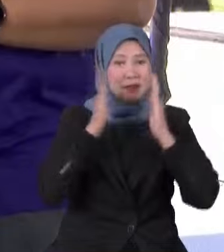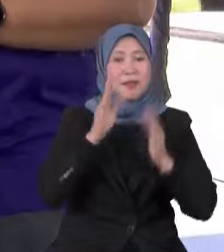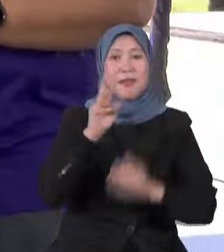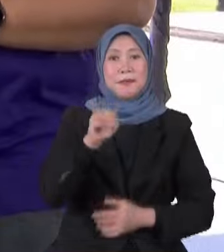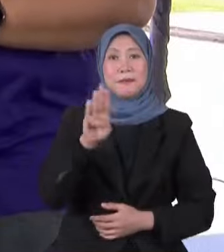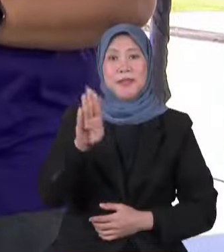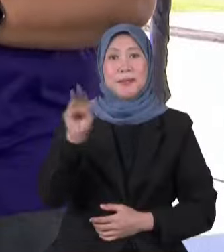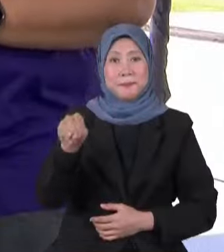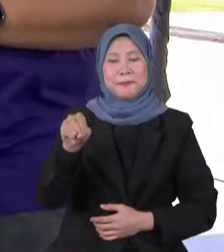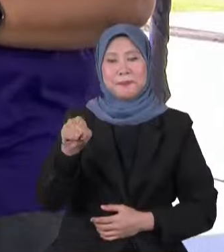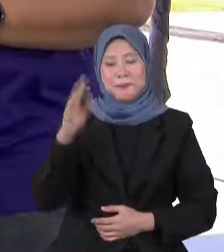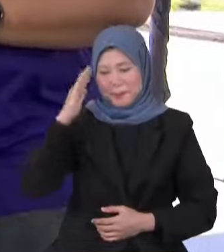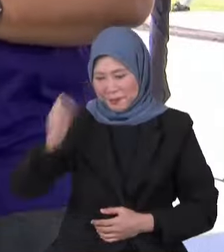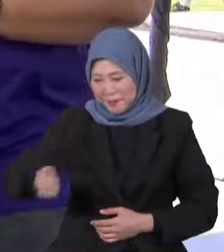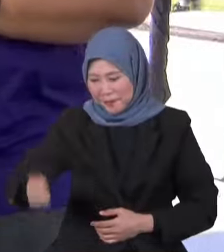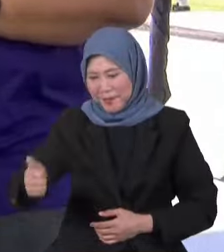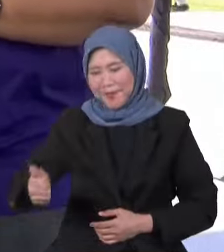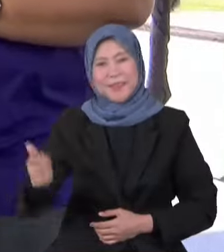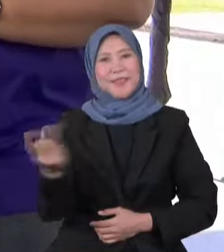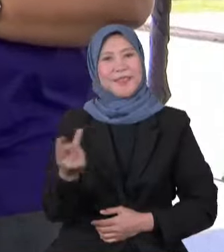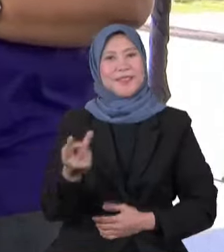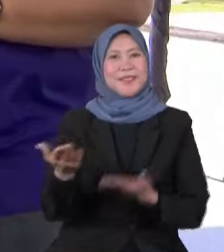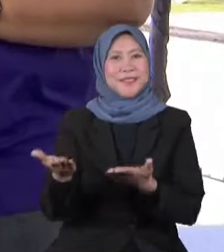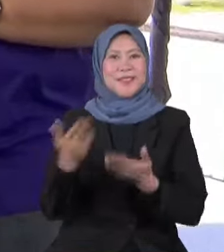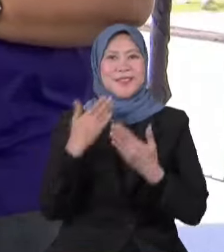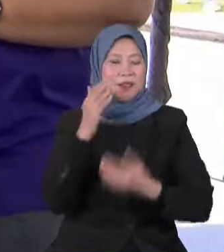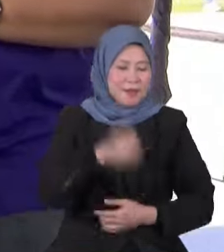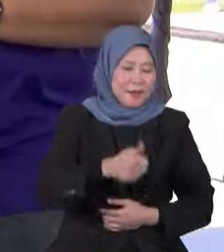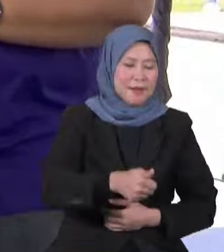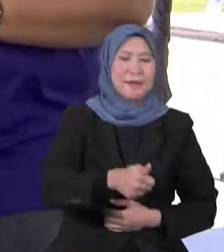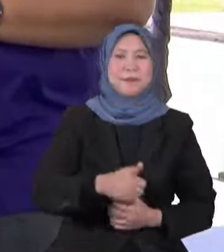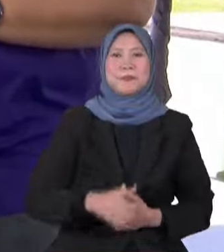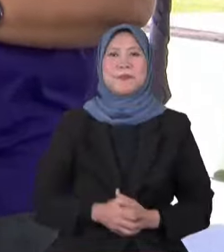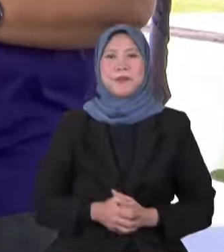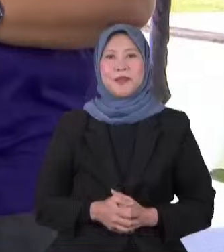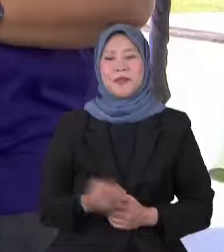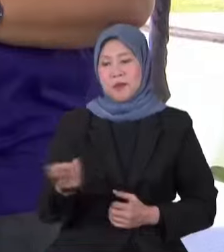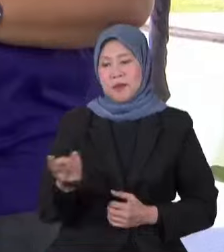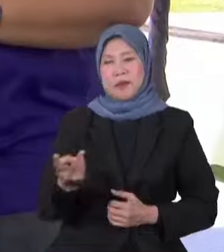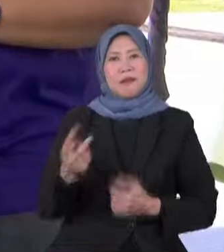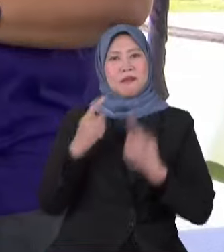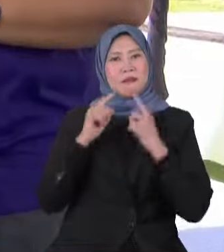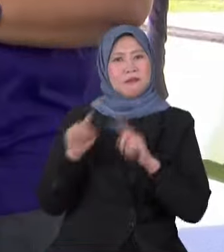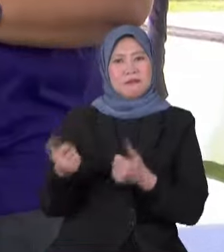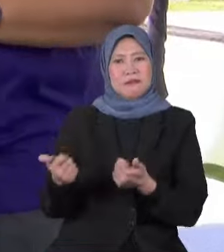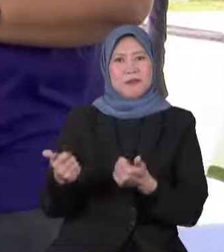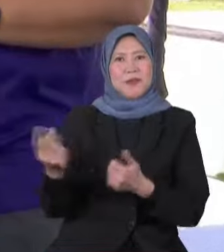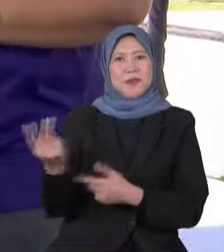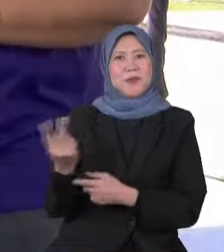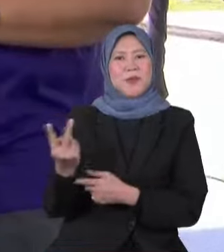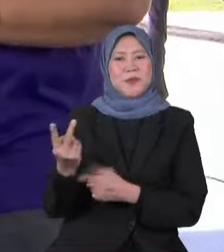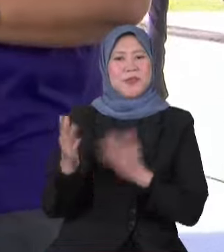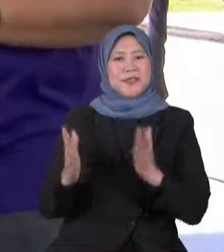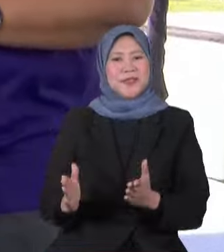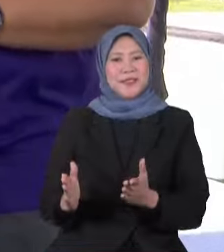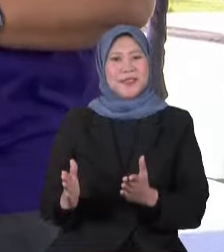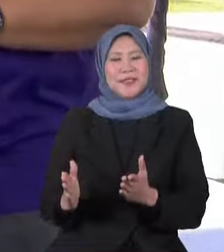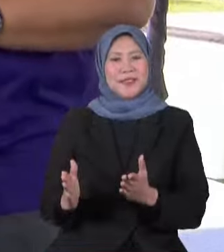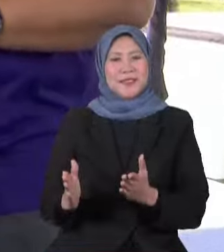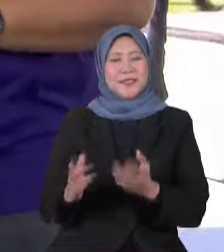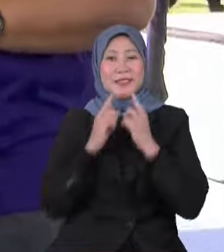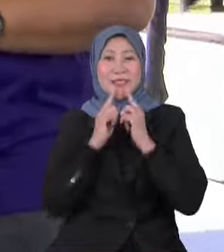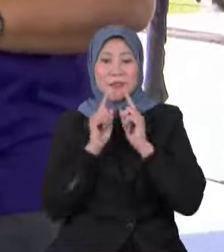juga MBN. Assalamualaikum buat kedua-duanya. Assalamualaikum. Memang kedua-duanya memang jawatannya kena ada dua, ya. Jawatan,